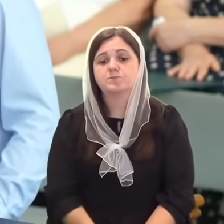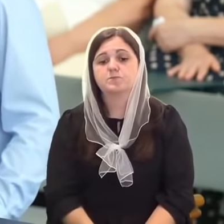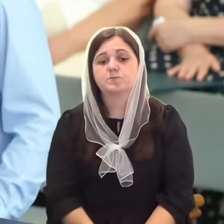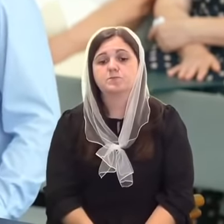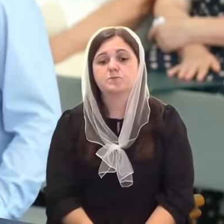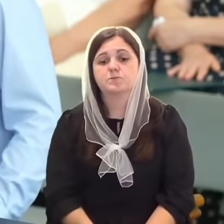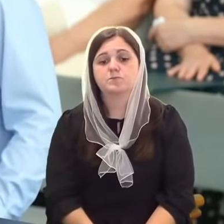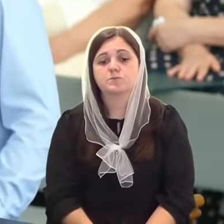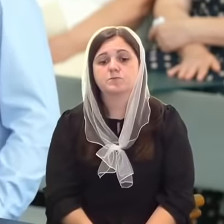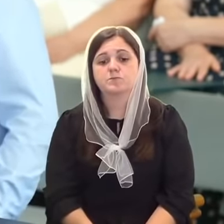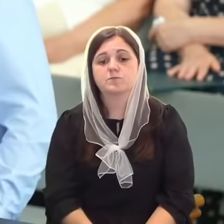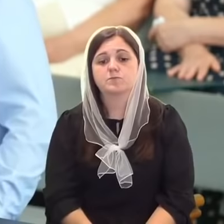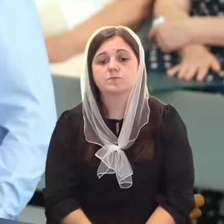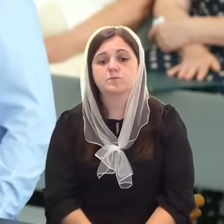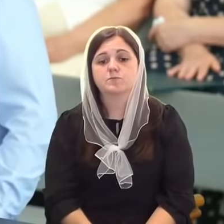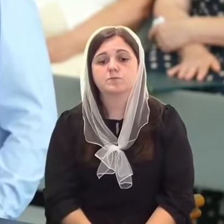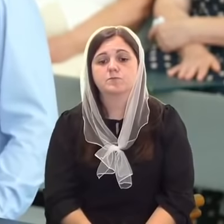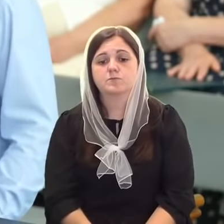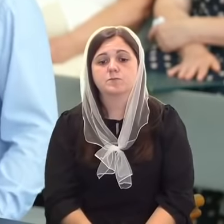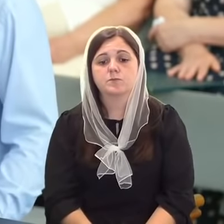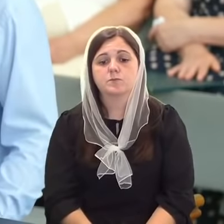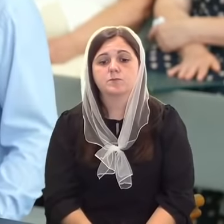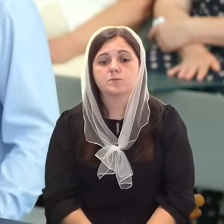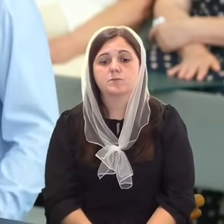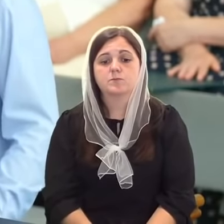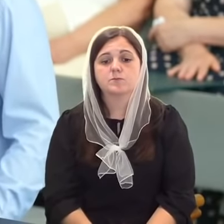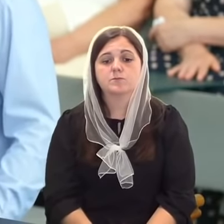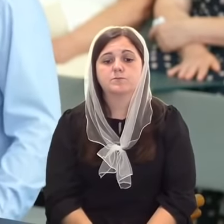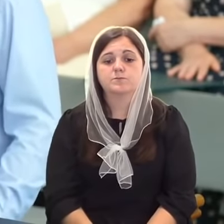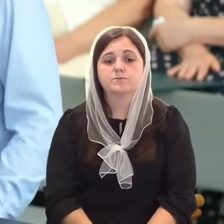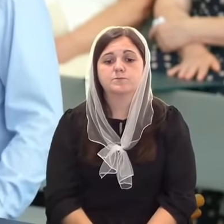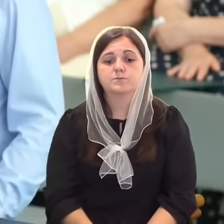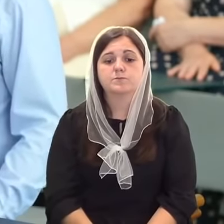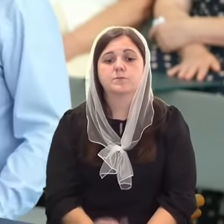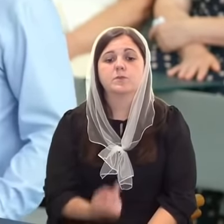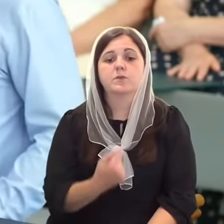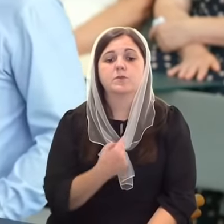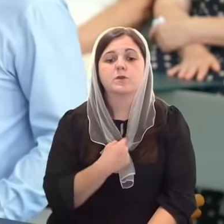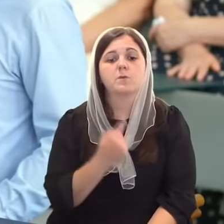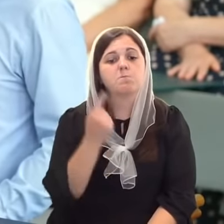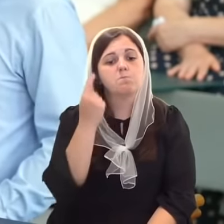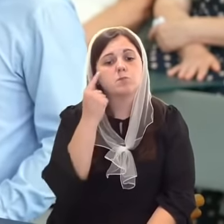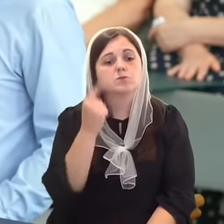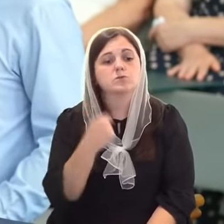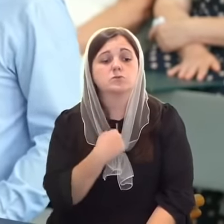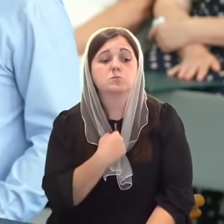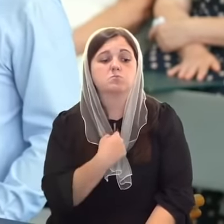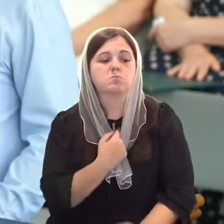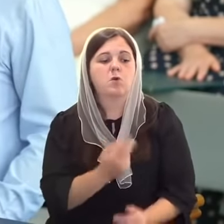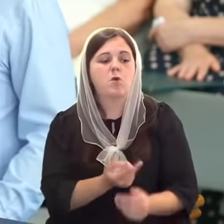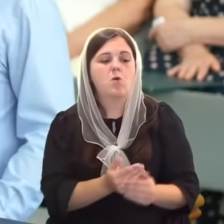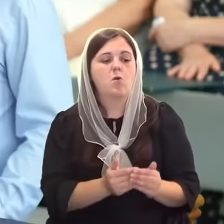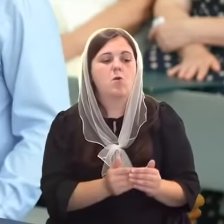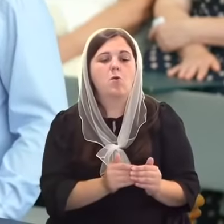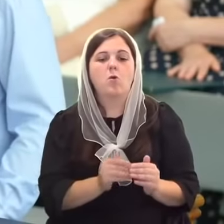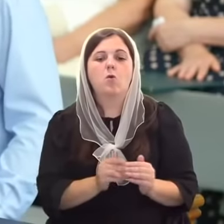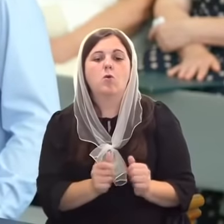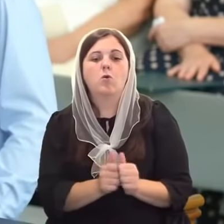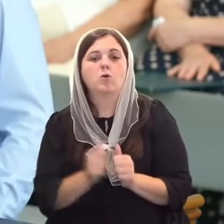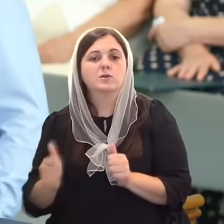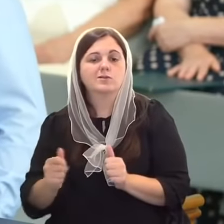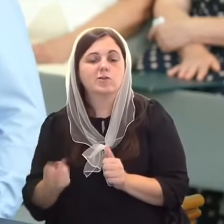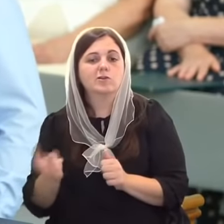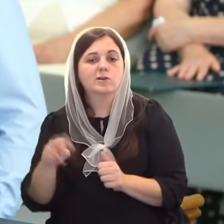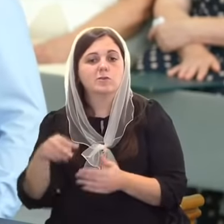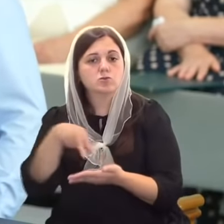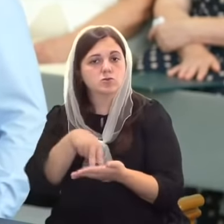кто-то даже ее обнимал, кто-то называл ее уже родной бабушкой. И я помню, что я стоял в сторонке, чтобы подойти и